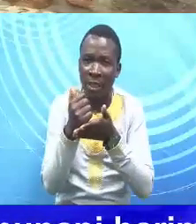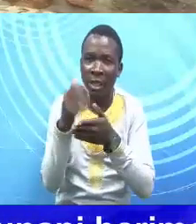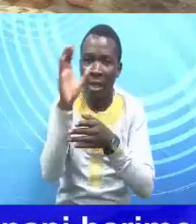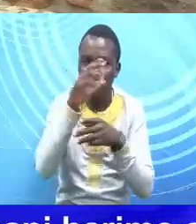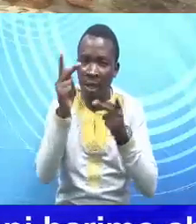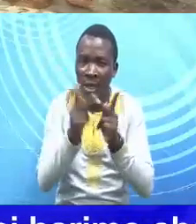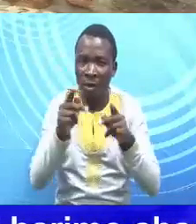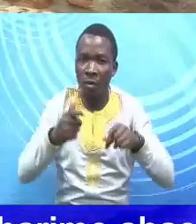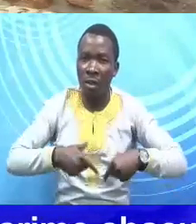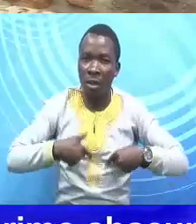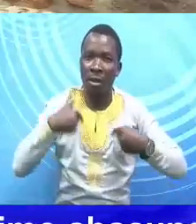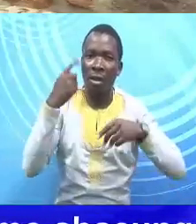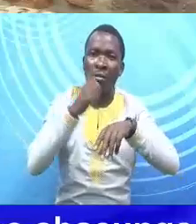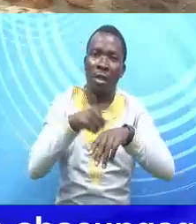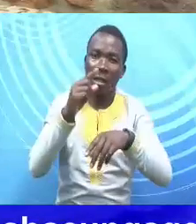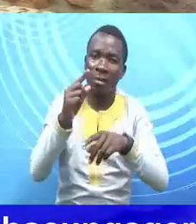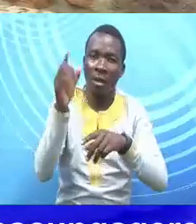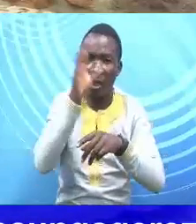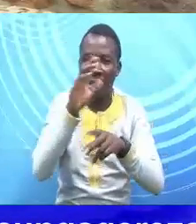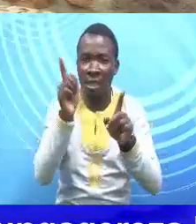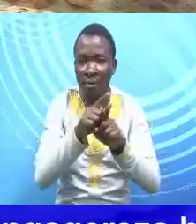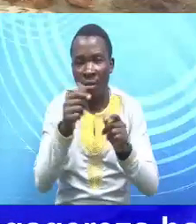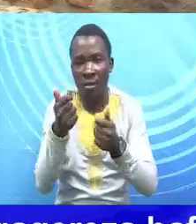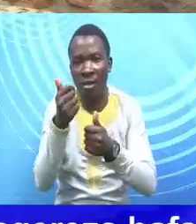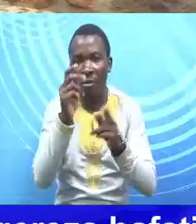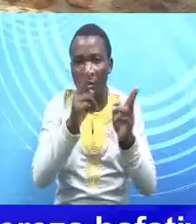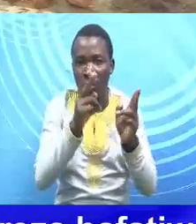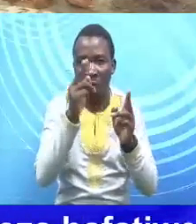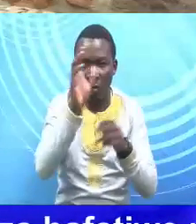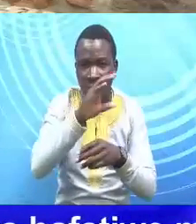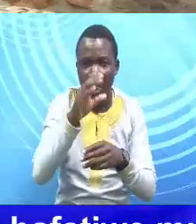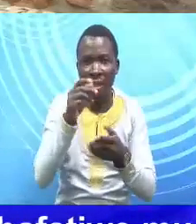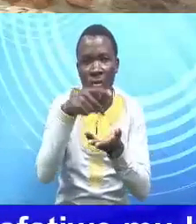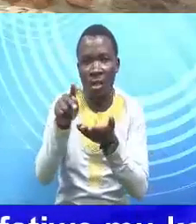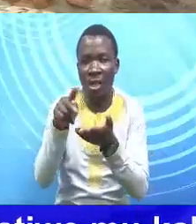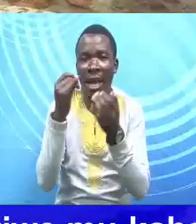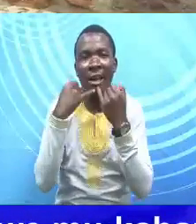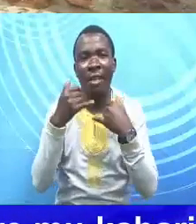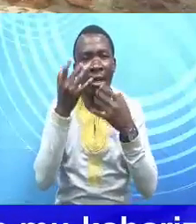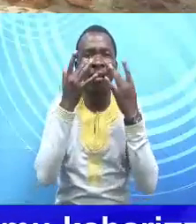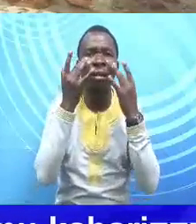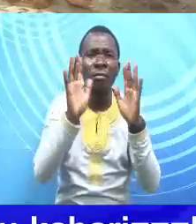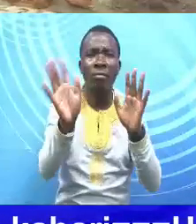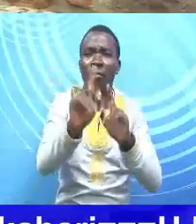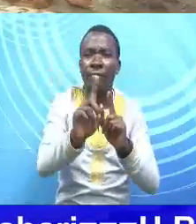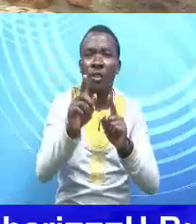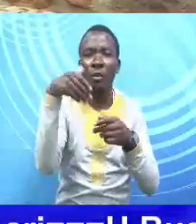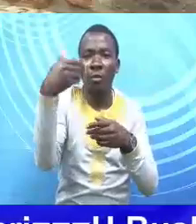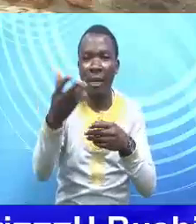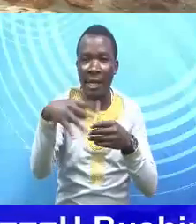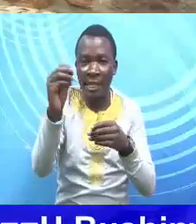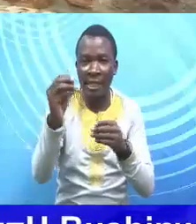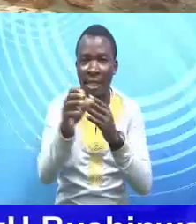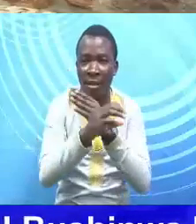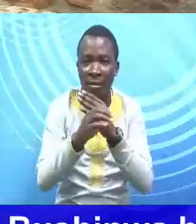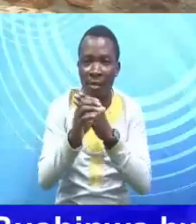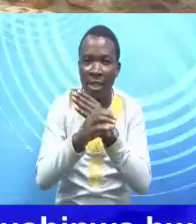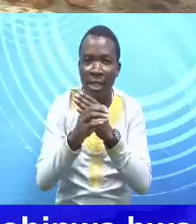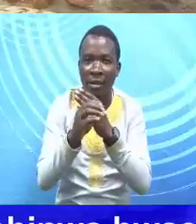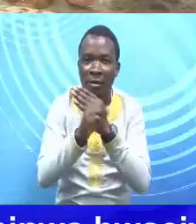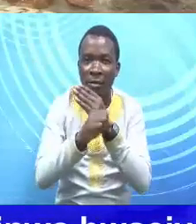mike yanange nkashakisha ngo twashakishaga tukamwishyura arangije ambwira ibyo ntago yumureba njya kuri ku murenge banana na sosiyali